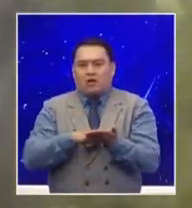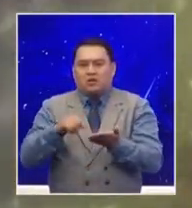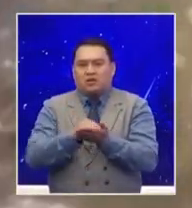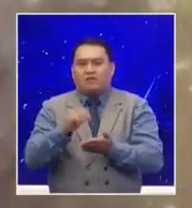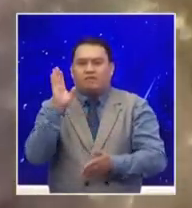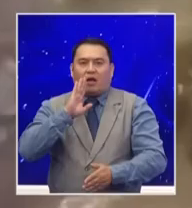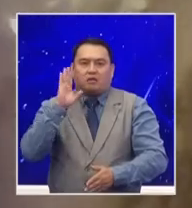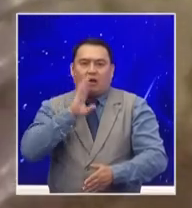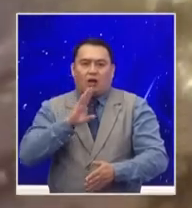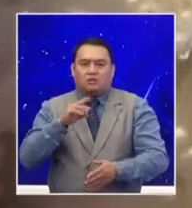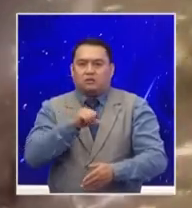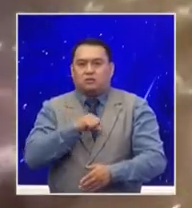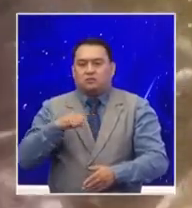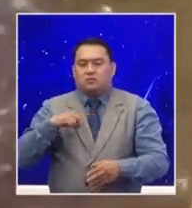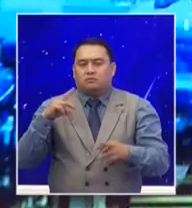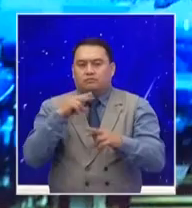воды.